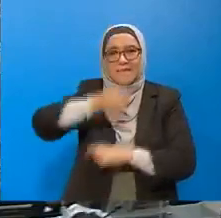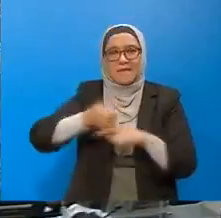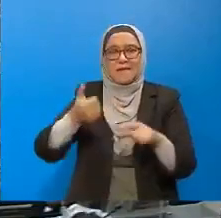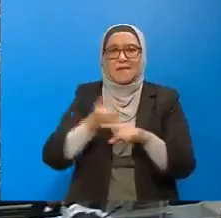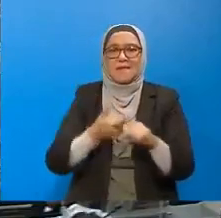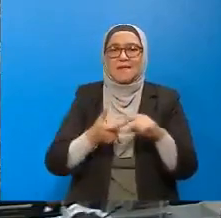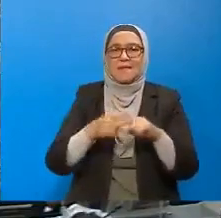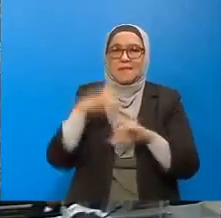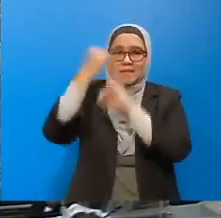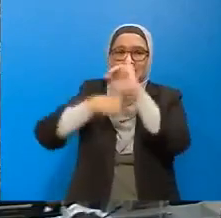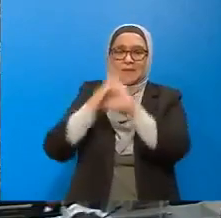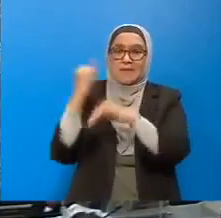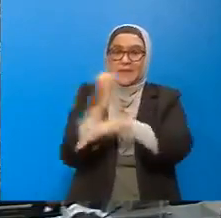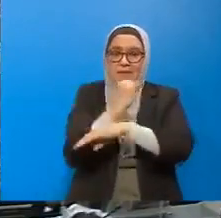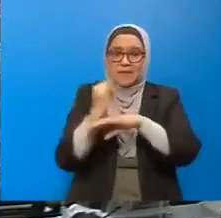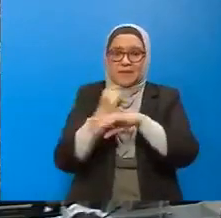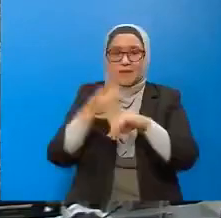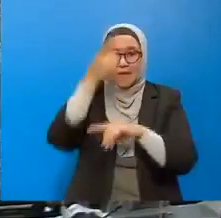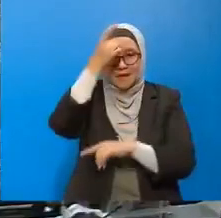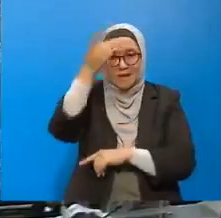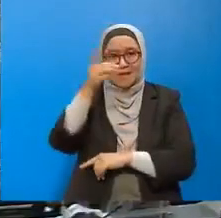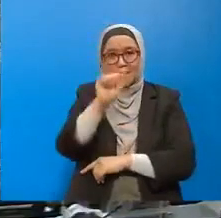dijalankan oleh kerajaan bagi